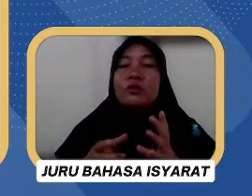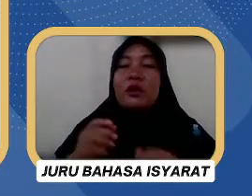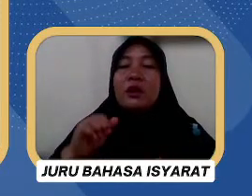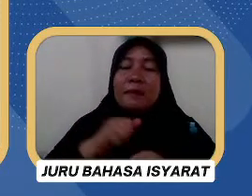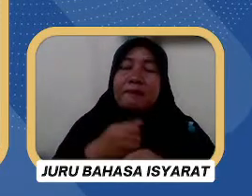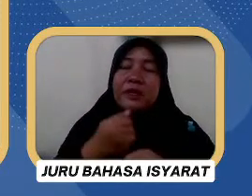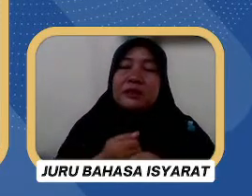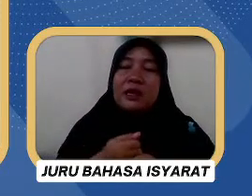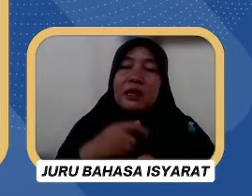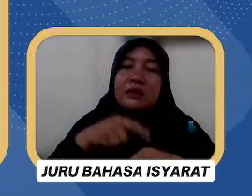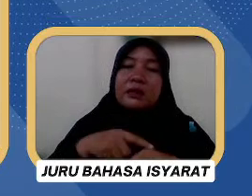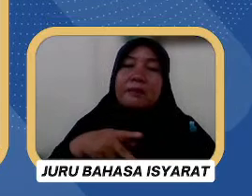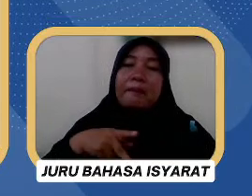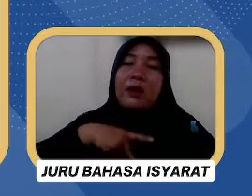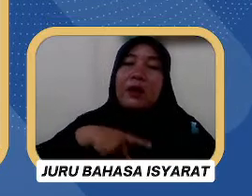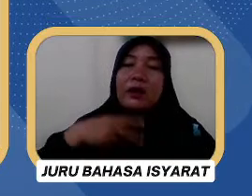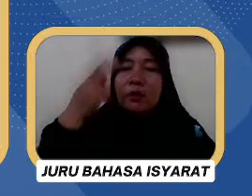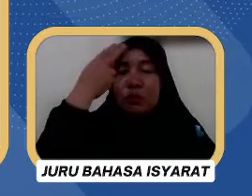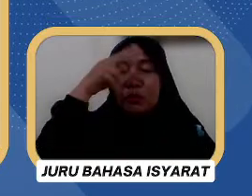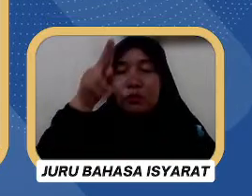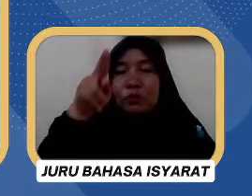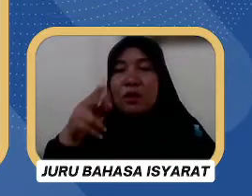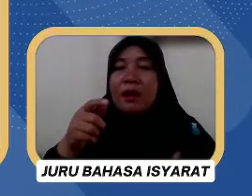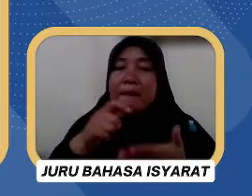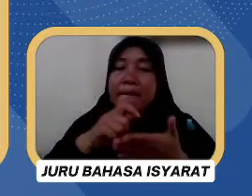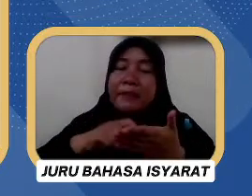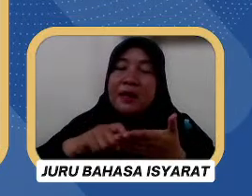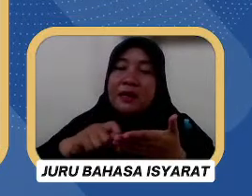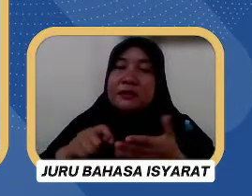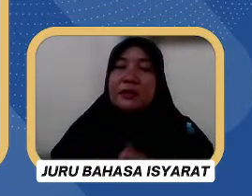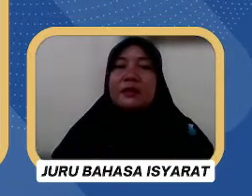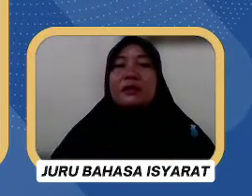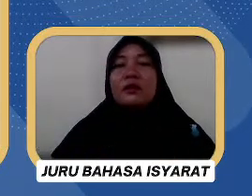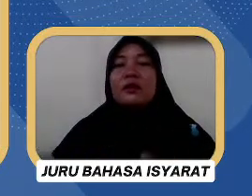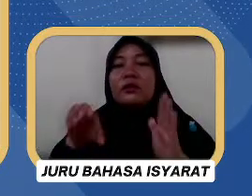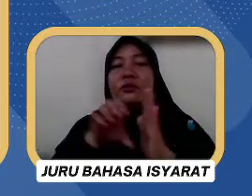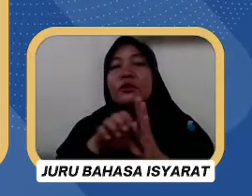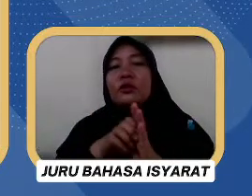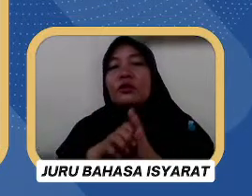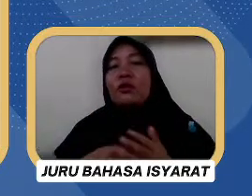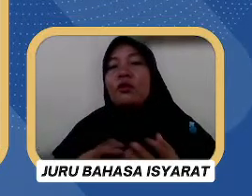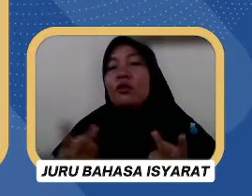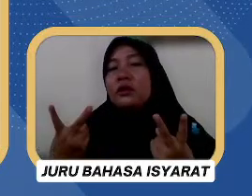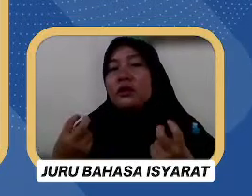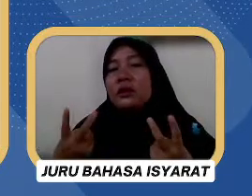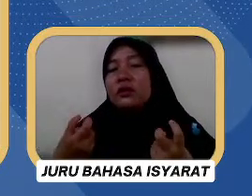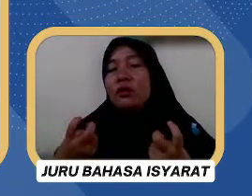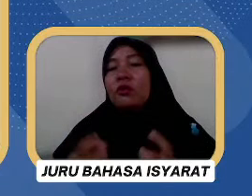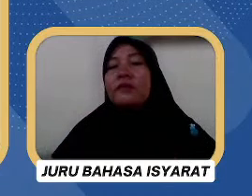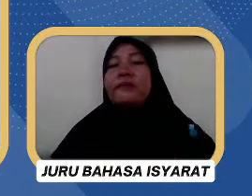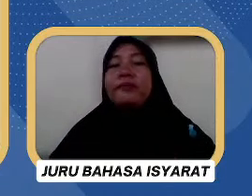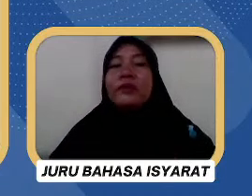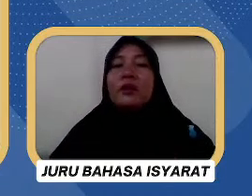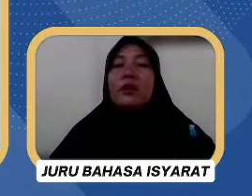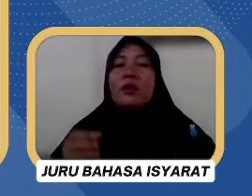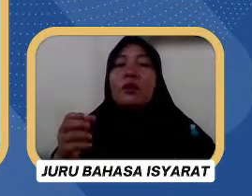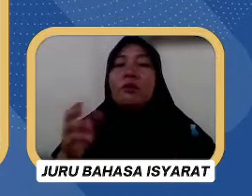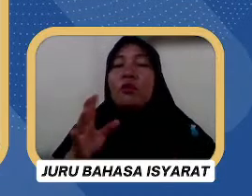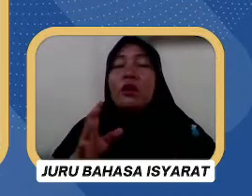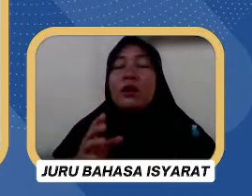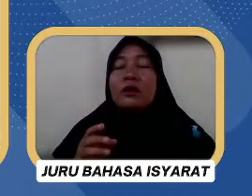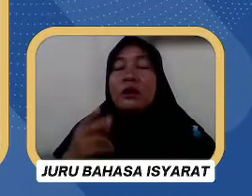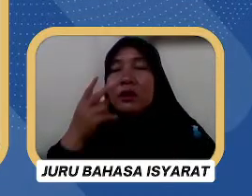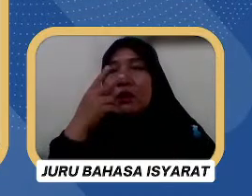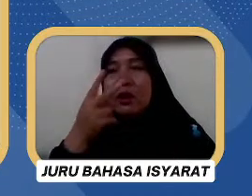sosial sebenarnya. Ketika teman-teman mengakses TikTok, jadi bukan hanya sebatas untuk akses video hiburan, tetapi TikTok